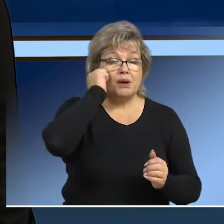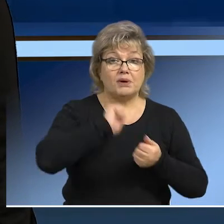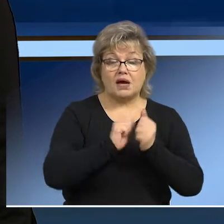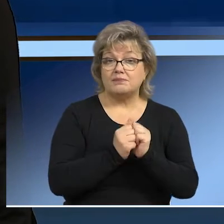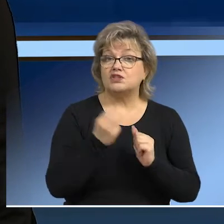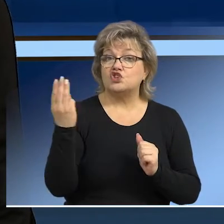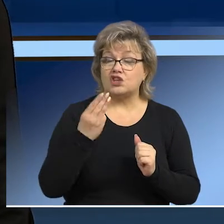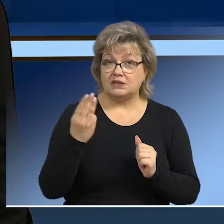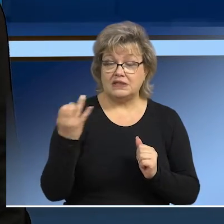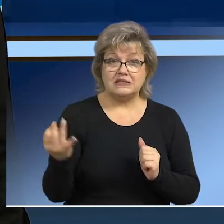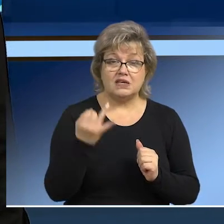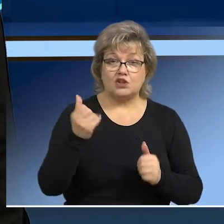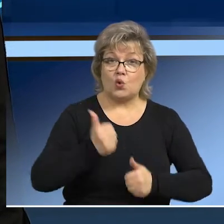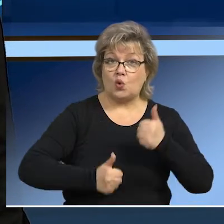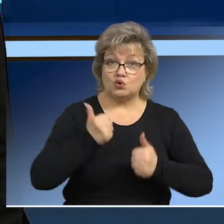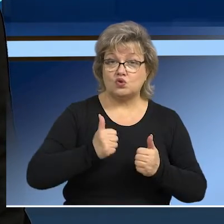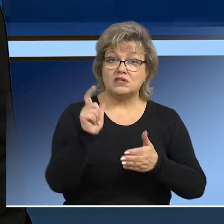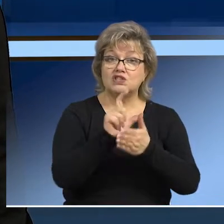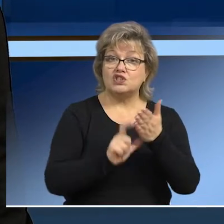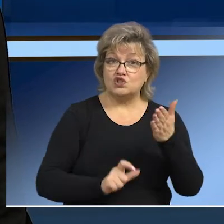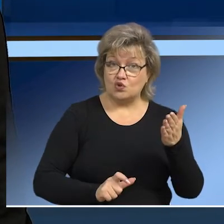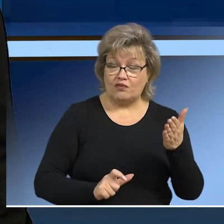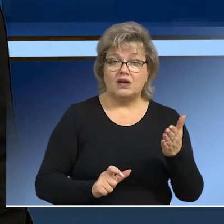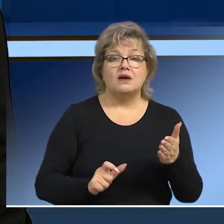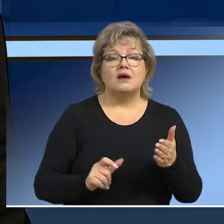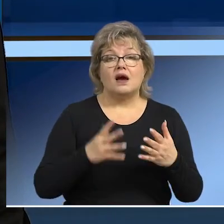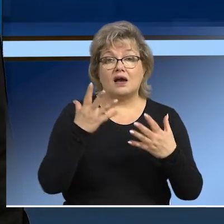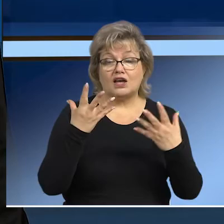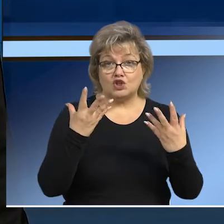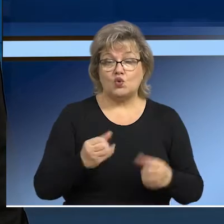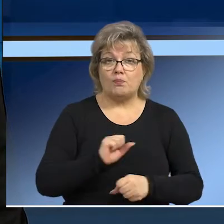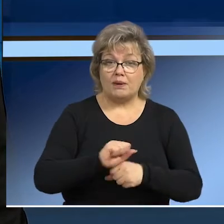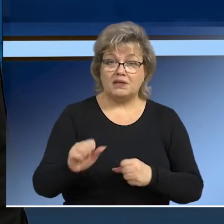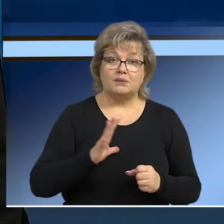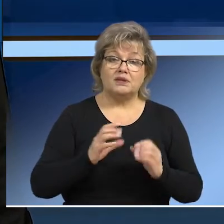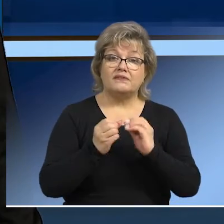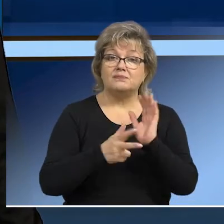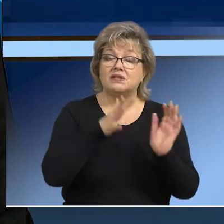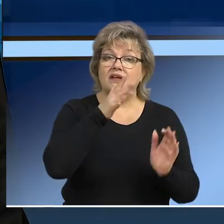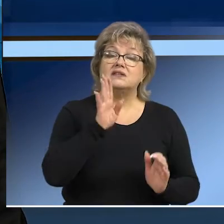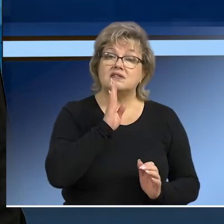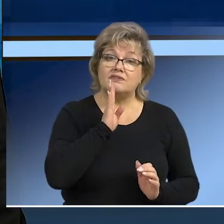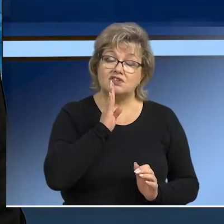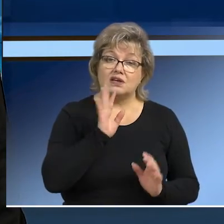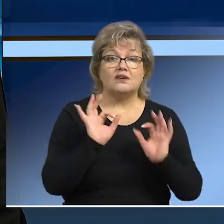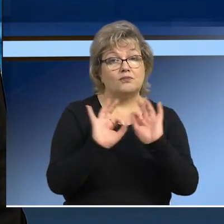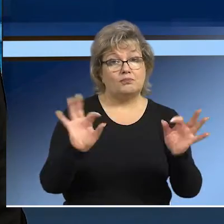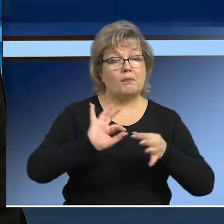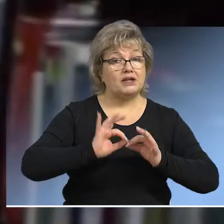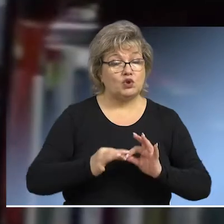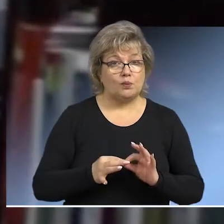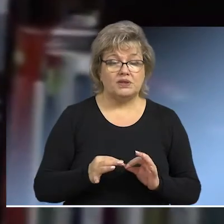В Каменске-Шахтинском инициатором конкурса чтецов ко Дню Победы стала 12-летняя девочка. Подробнее в репортаже наших